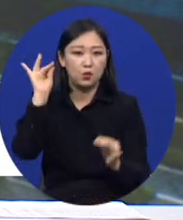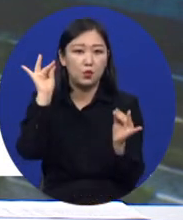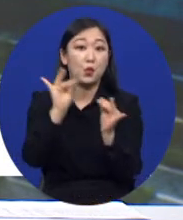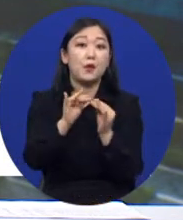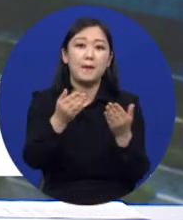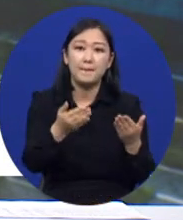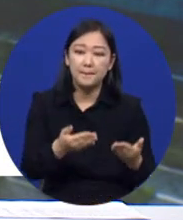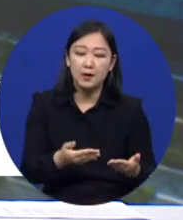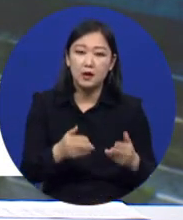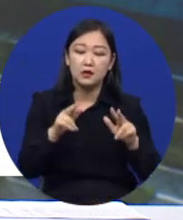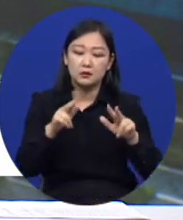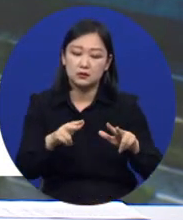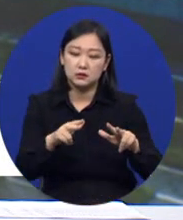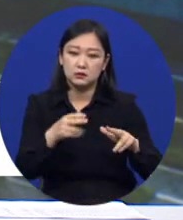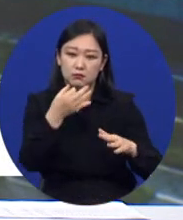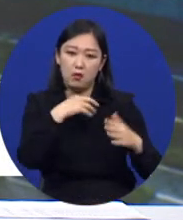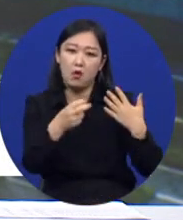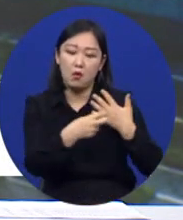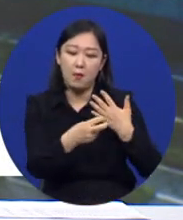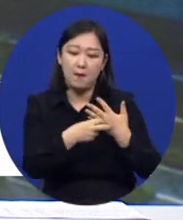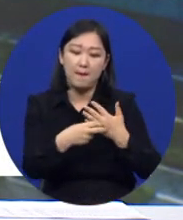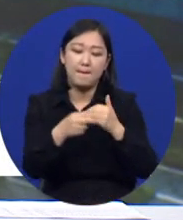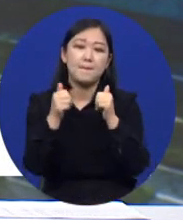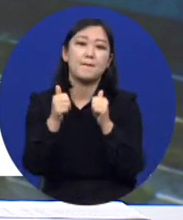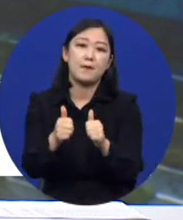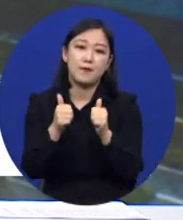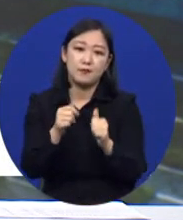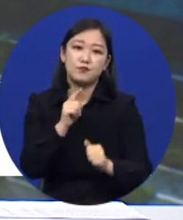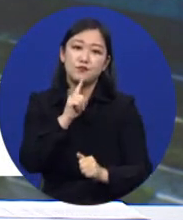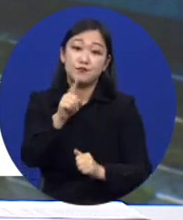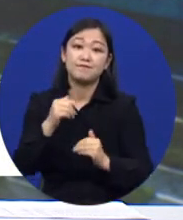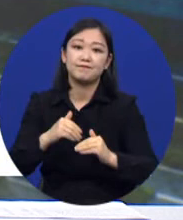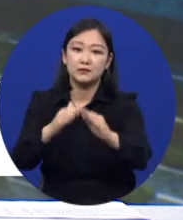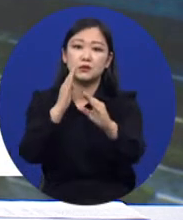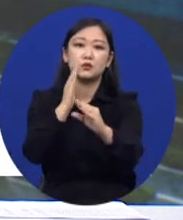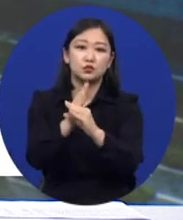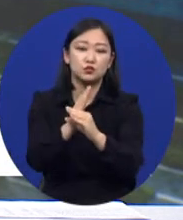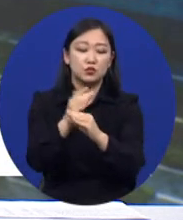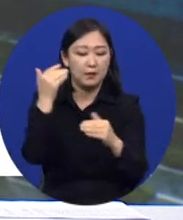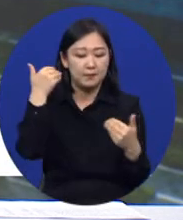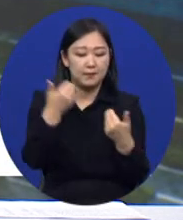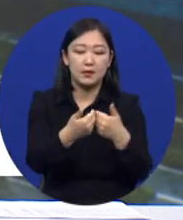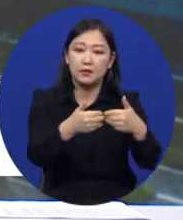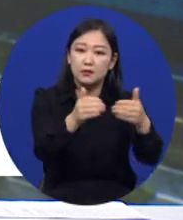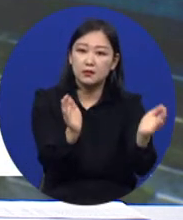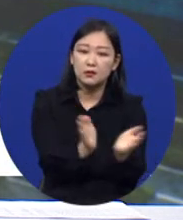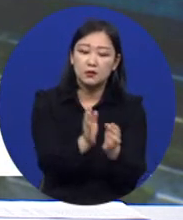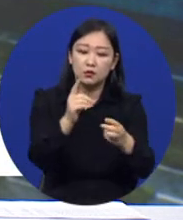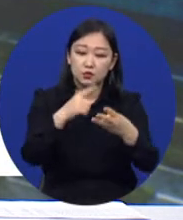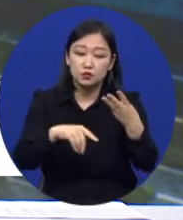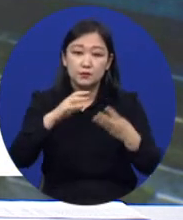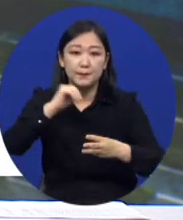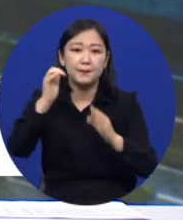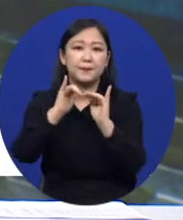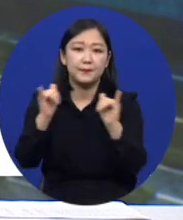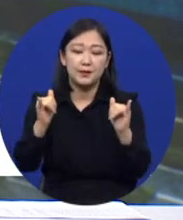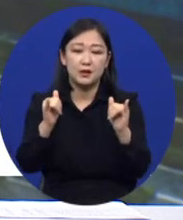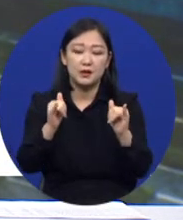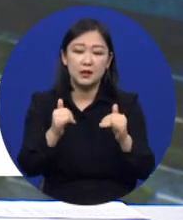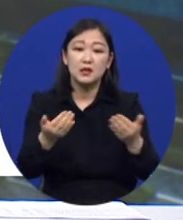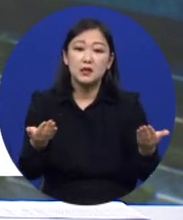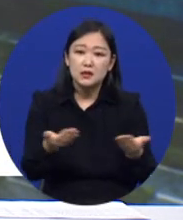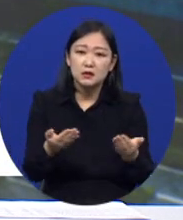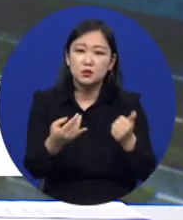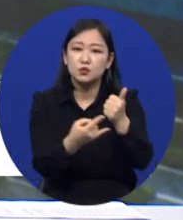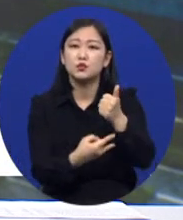지금 영리병원 은 법적 소송이 진행 중인데요 2 반대 단체들은 윤석렬 당선인과 인수위원회